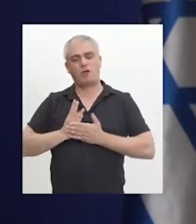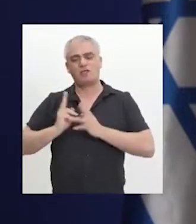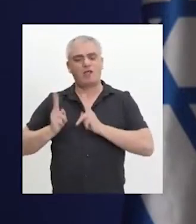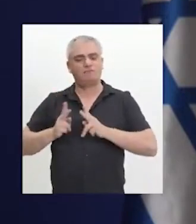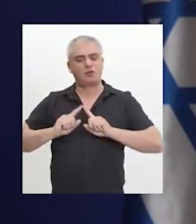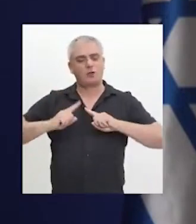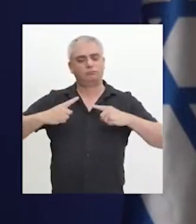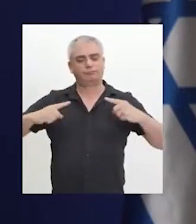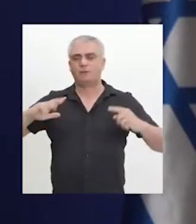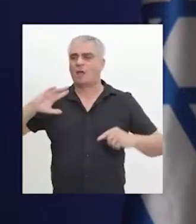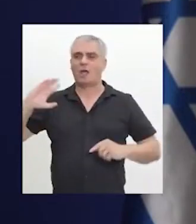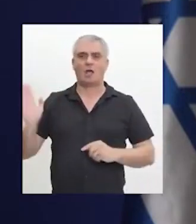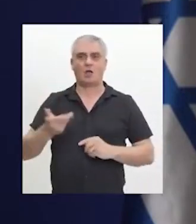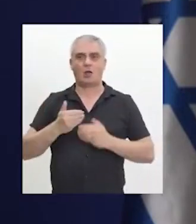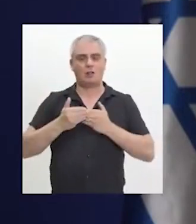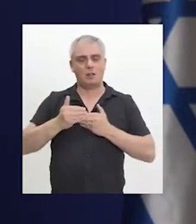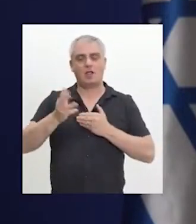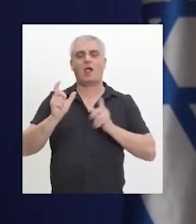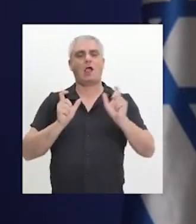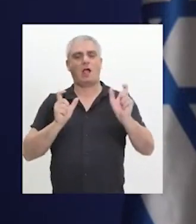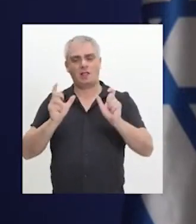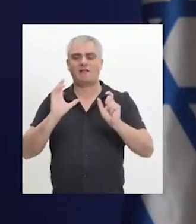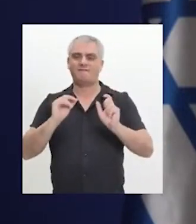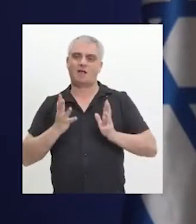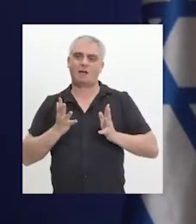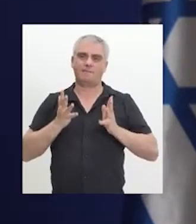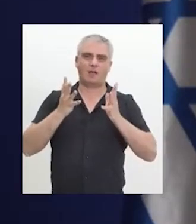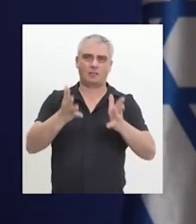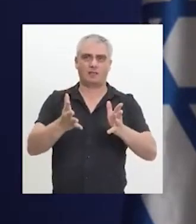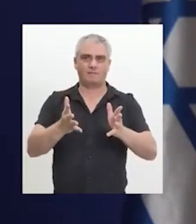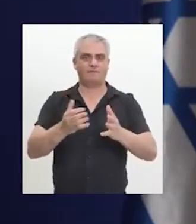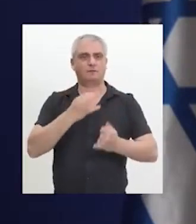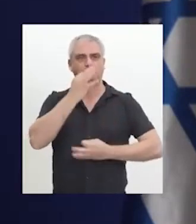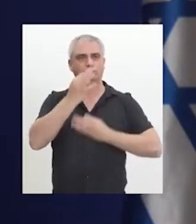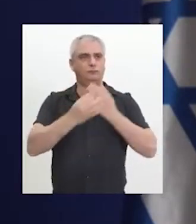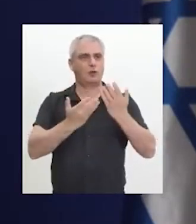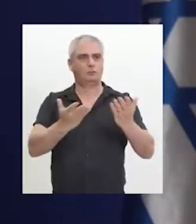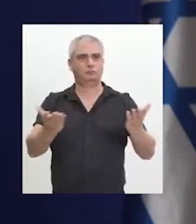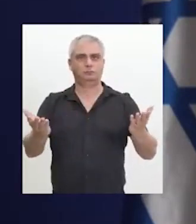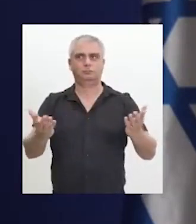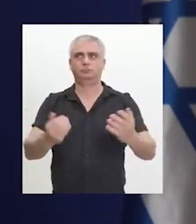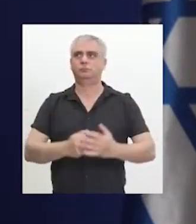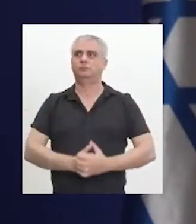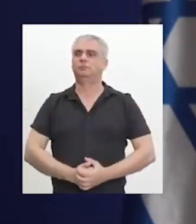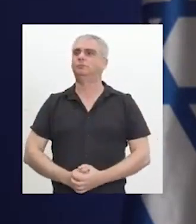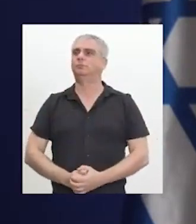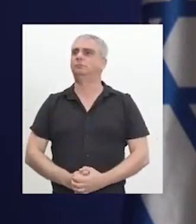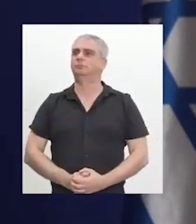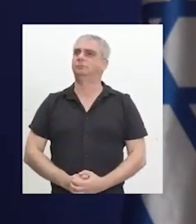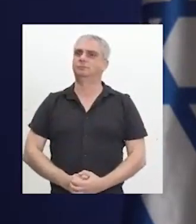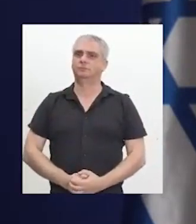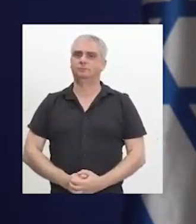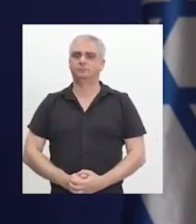ההתפתחויות קדימה בהגנה ובהתקפה שאלות י